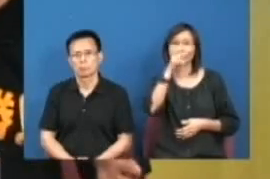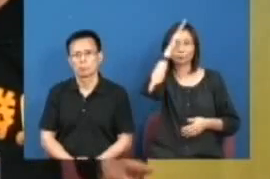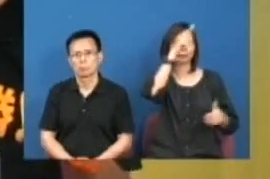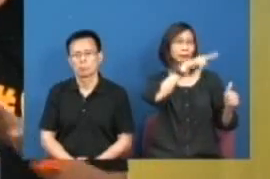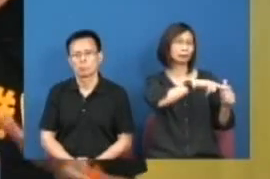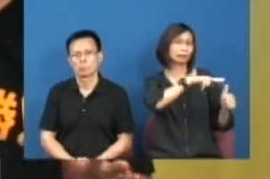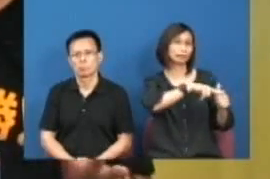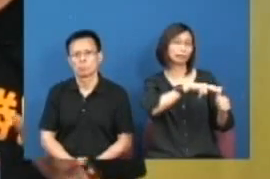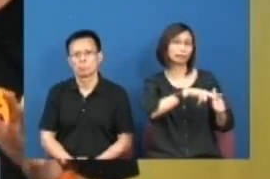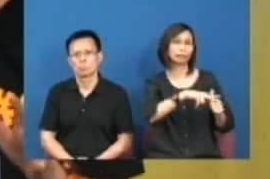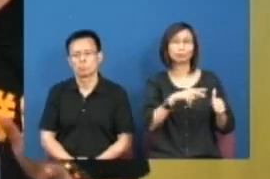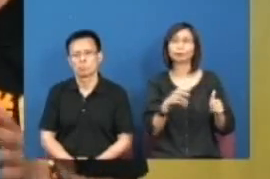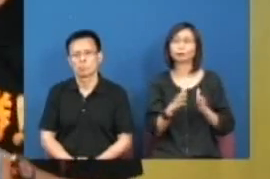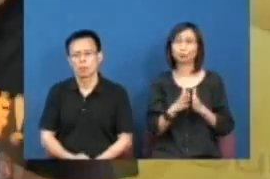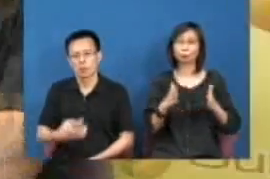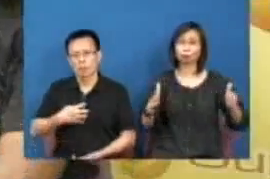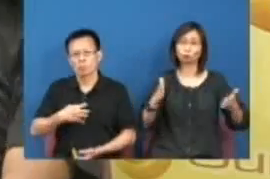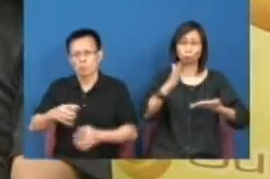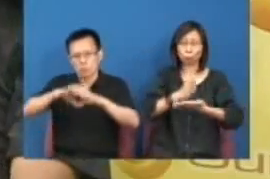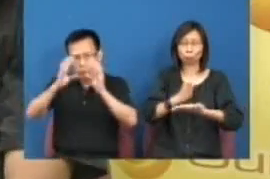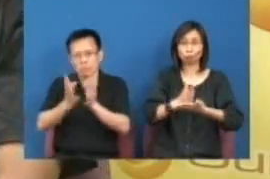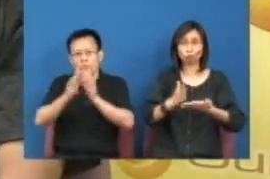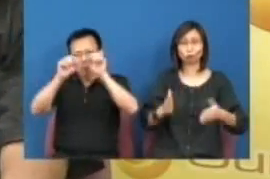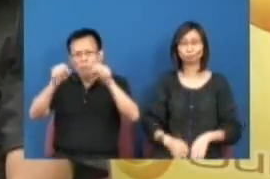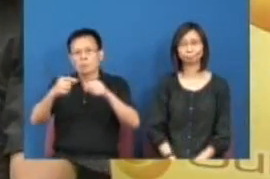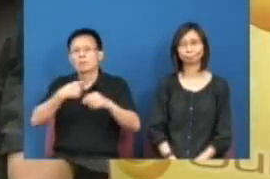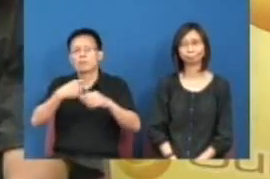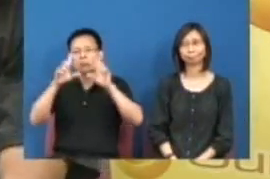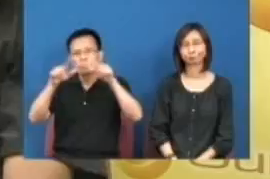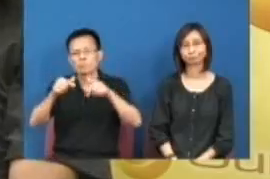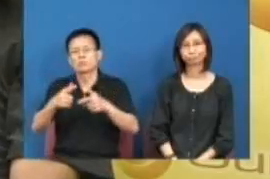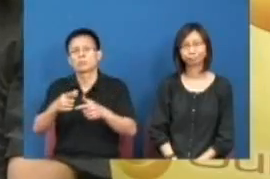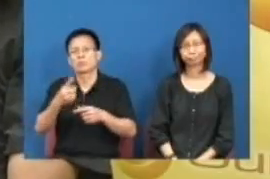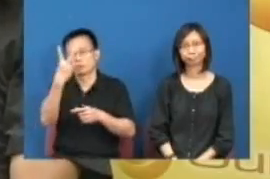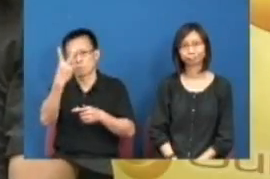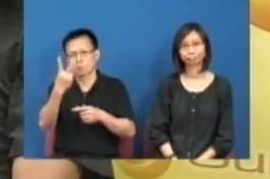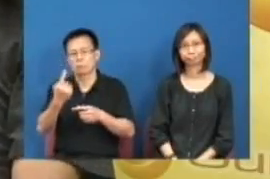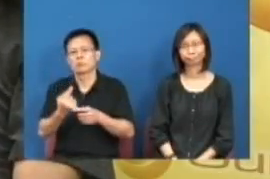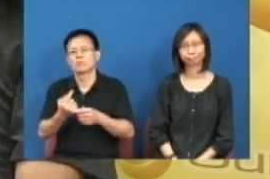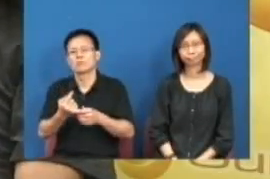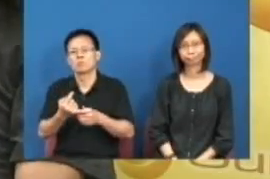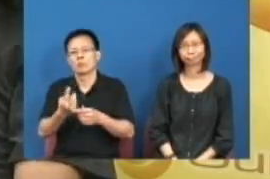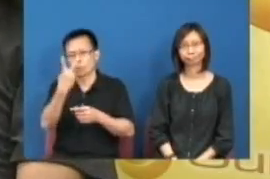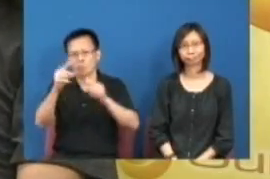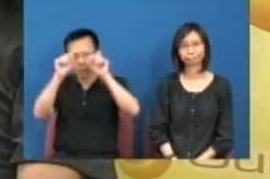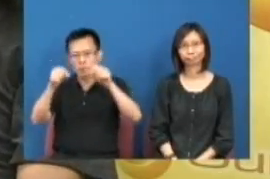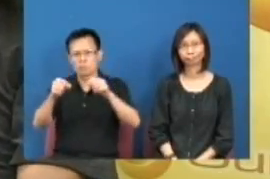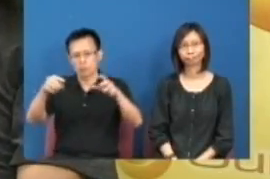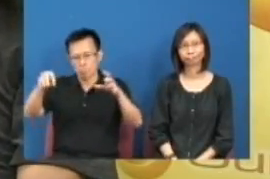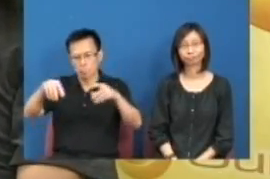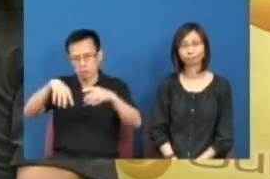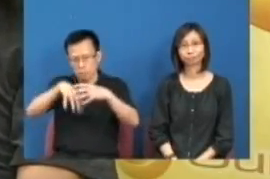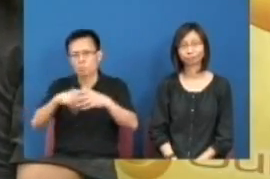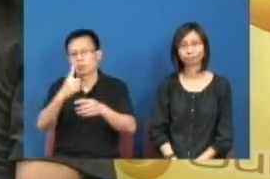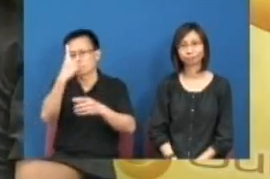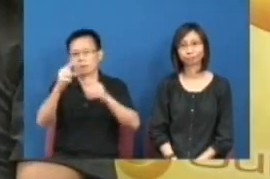幾兩邊。 我覺得其實整個問題就係要回應兩個問題，就是、一個就係、是、即係兩個問題嘅都係一個問題，就係、是、點樣